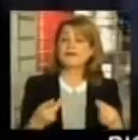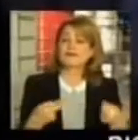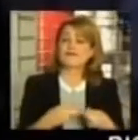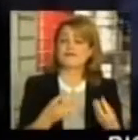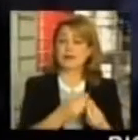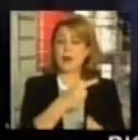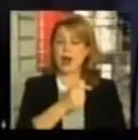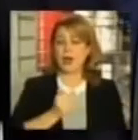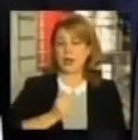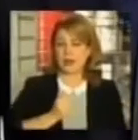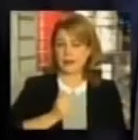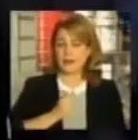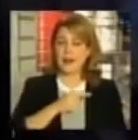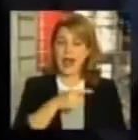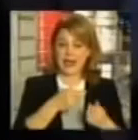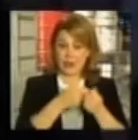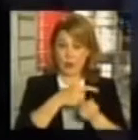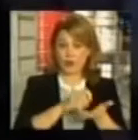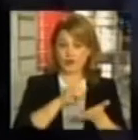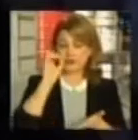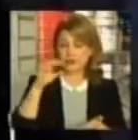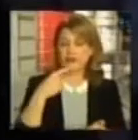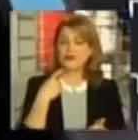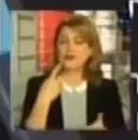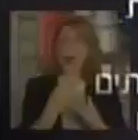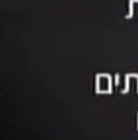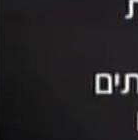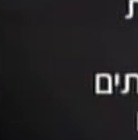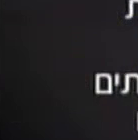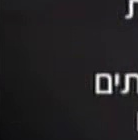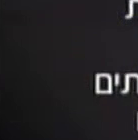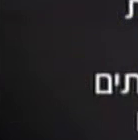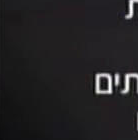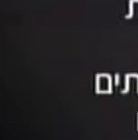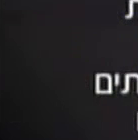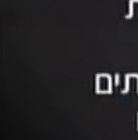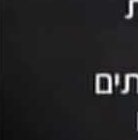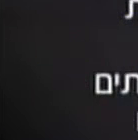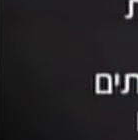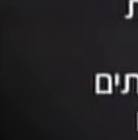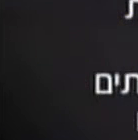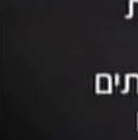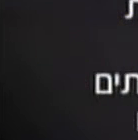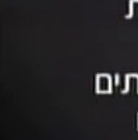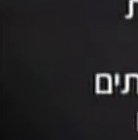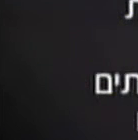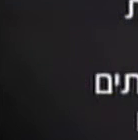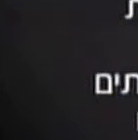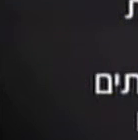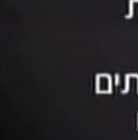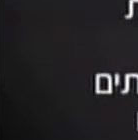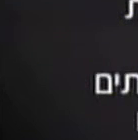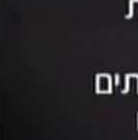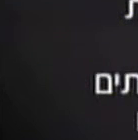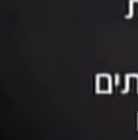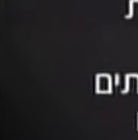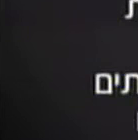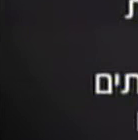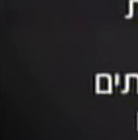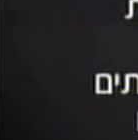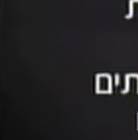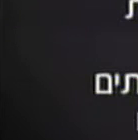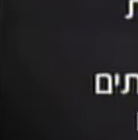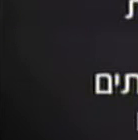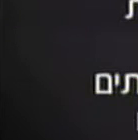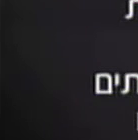כותבים במכתב דני, ממאות העדויות שאספנו עולה כי יחסים ושיתופי פעולה בין חיילי צהל למתנחלים מתפרסים על פני קשת רכת